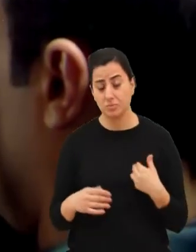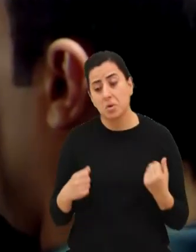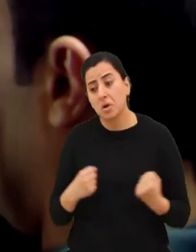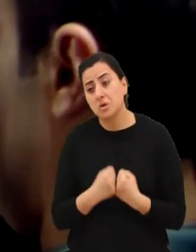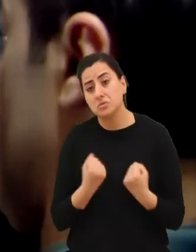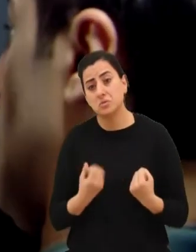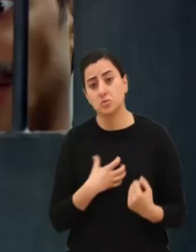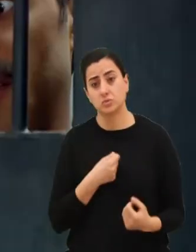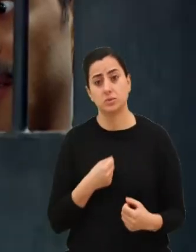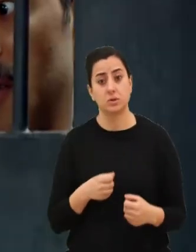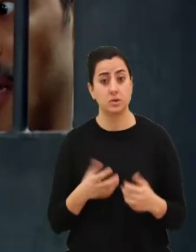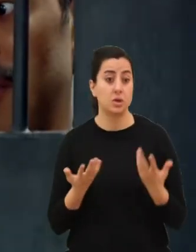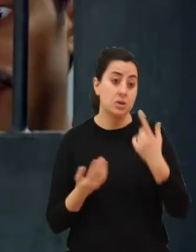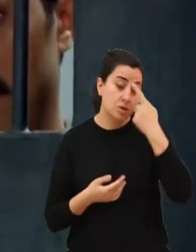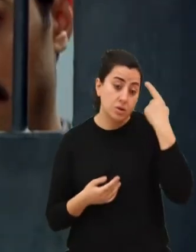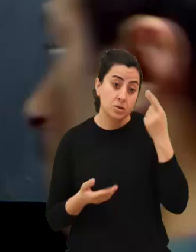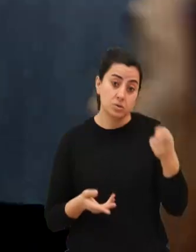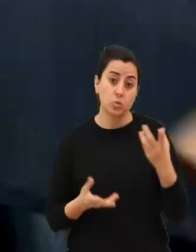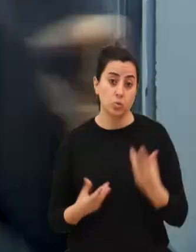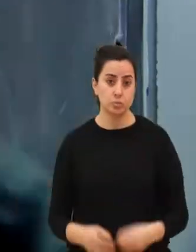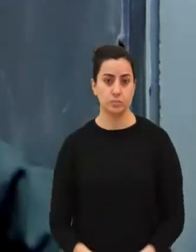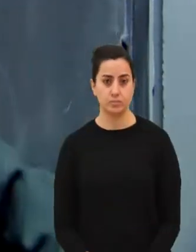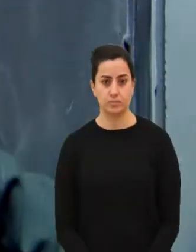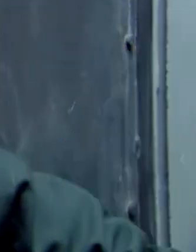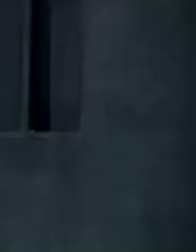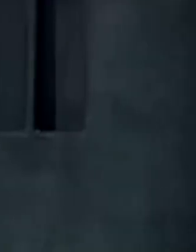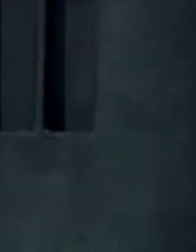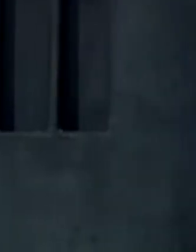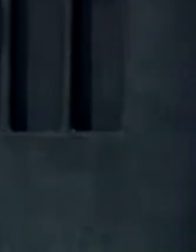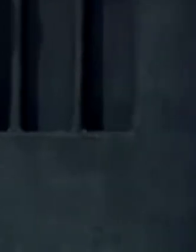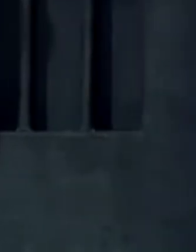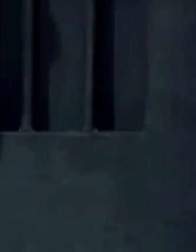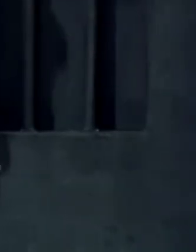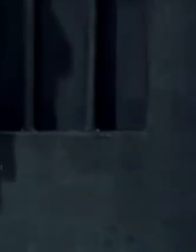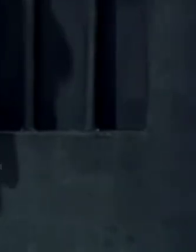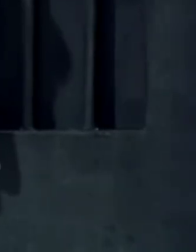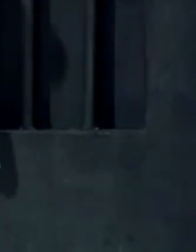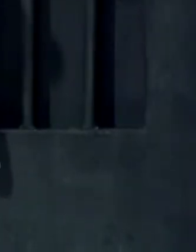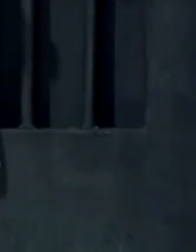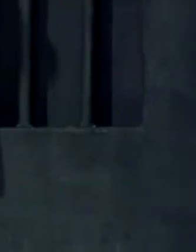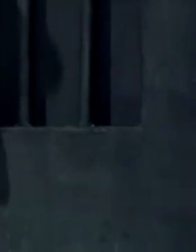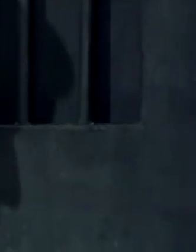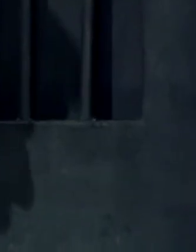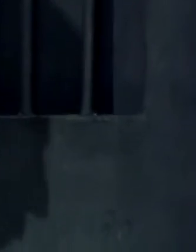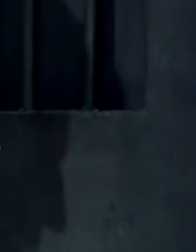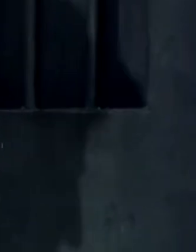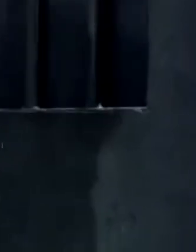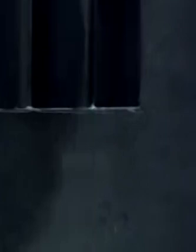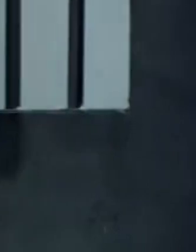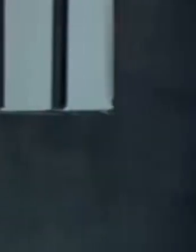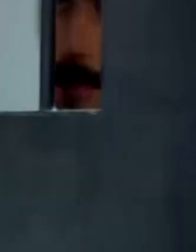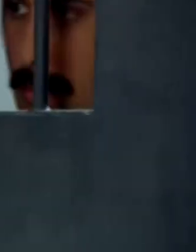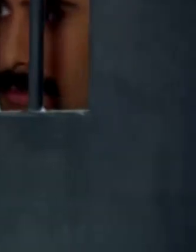kaza. Ama kader, senin kaderin bu. Yeniden kapatıp sürgüsünü geçirdi. Ali çaresiz.